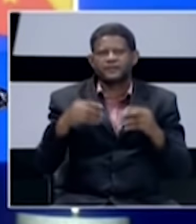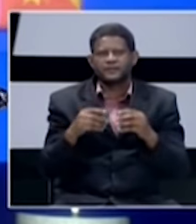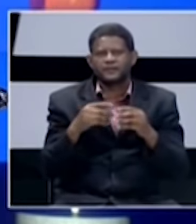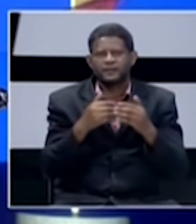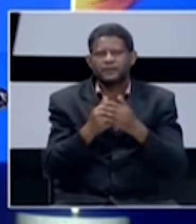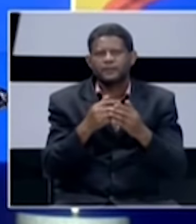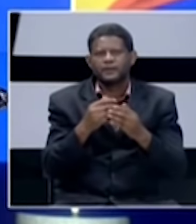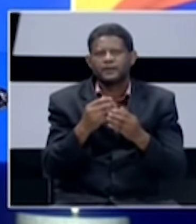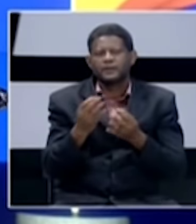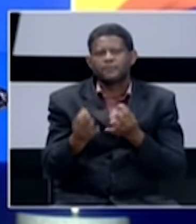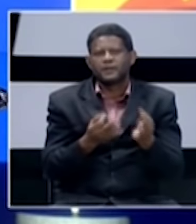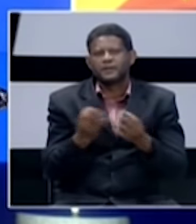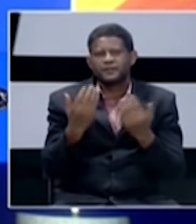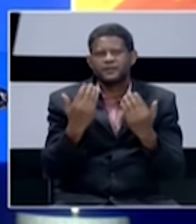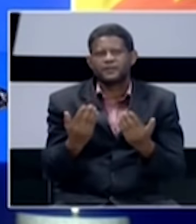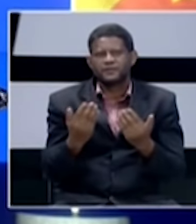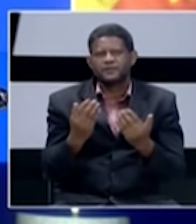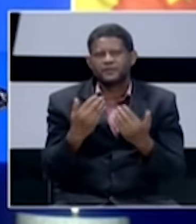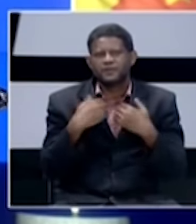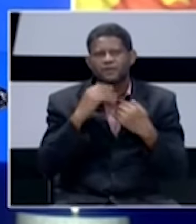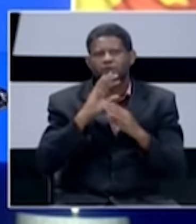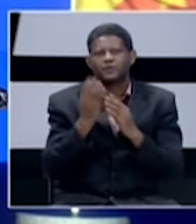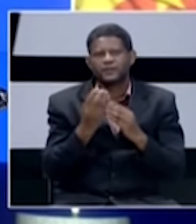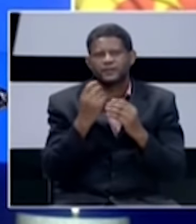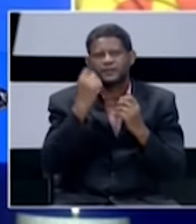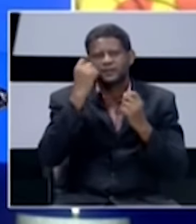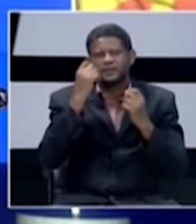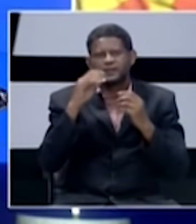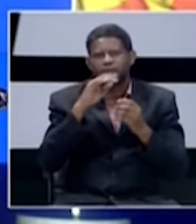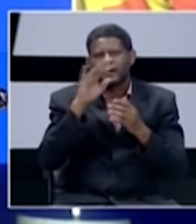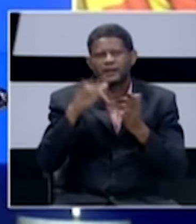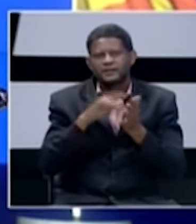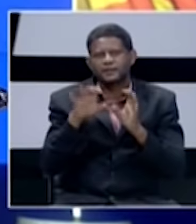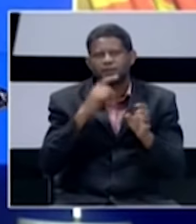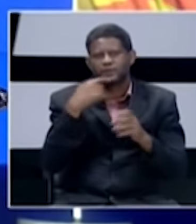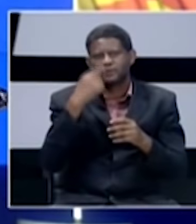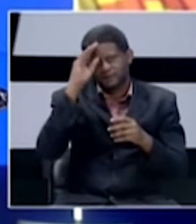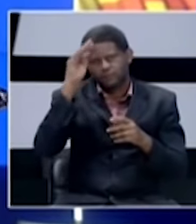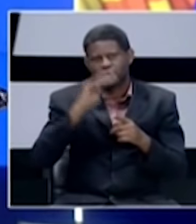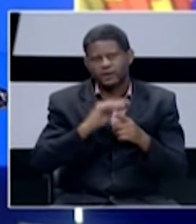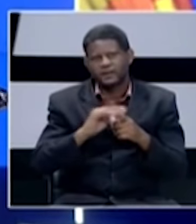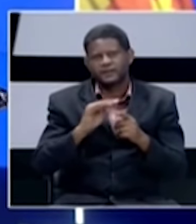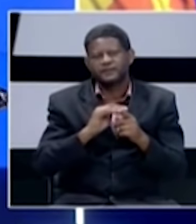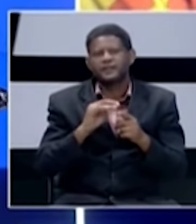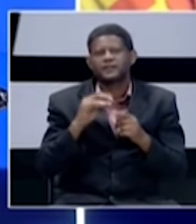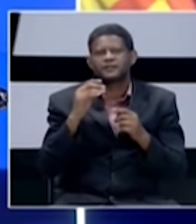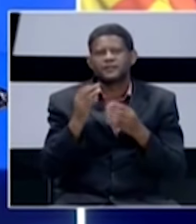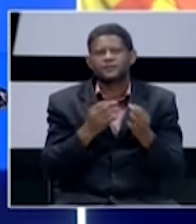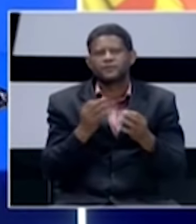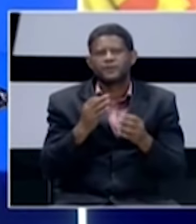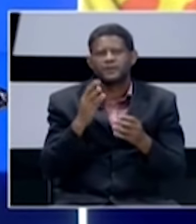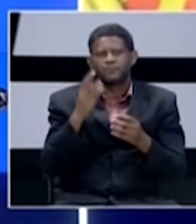ነቲ ሕዚ ዘሎ ኩነታት ዘገናዘበ እዩ ክብሉ ሰሞያ ሕጊ ገሊፆም መንግስቲ